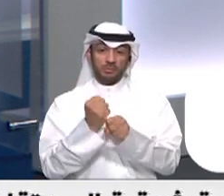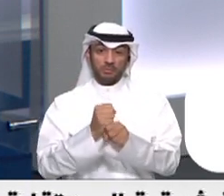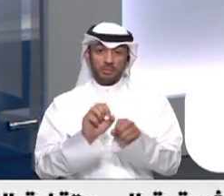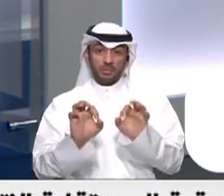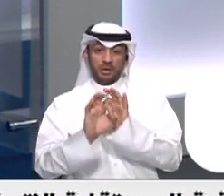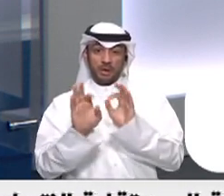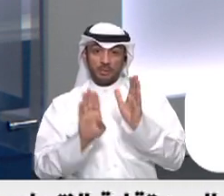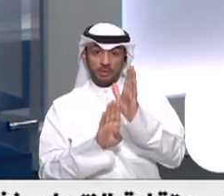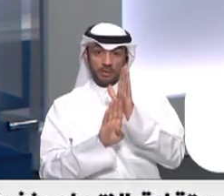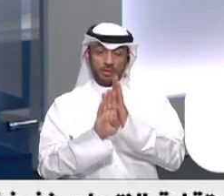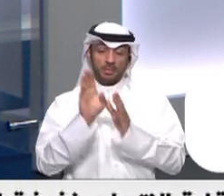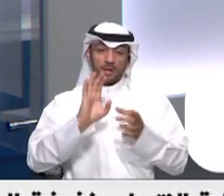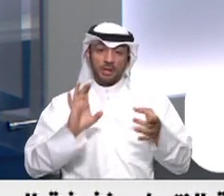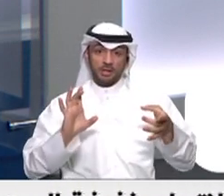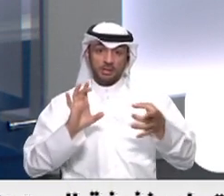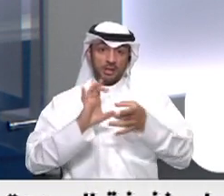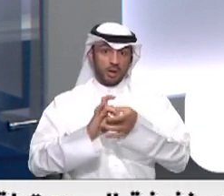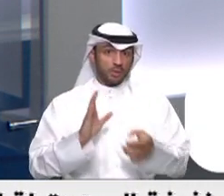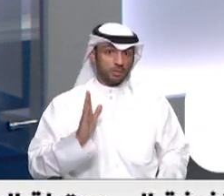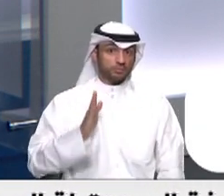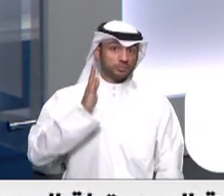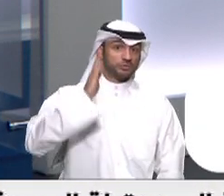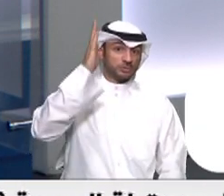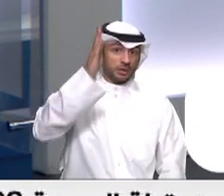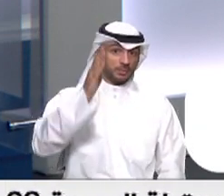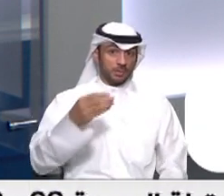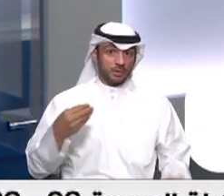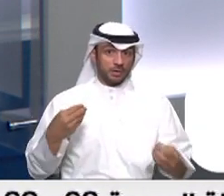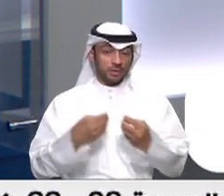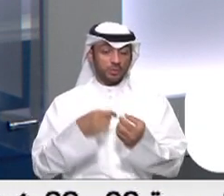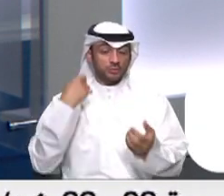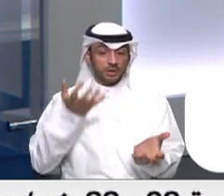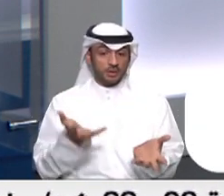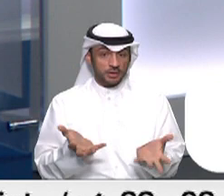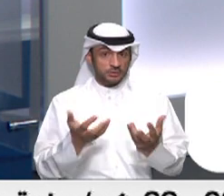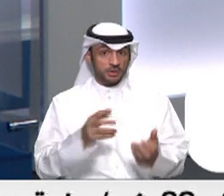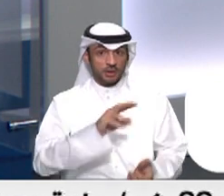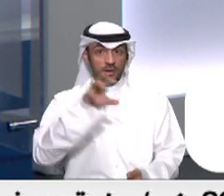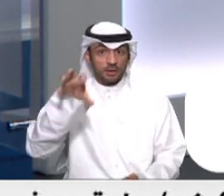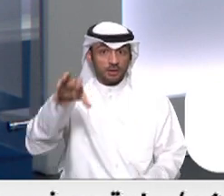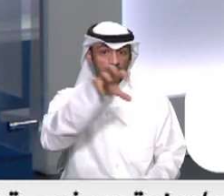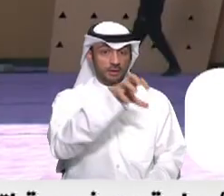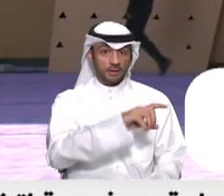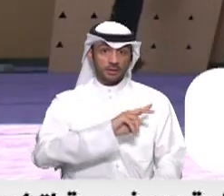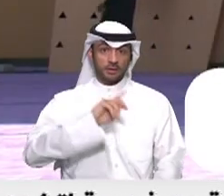يبحث فرص التعاون المستقبلية بين الجهات المعنية في القطاع.